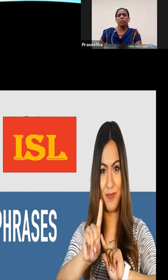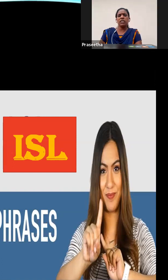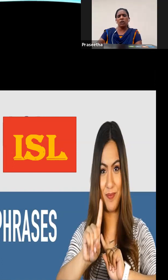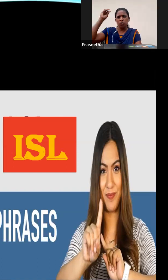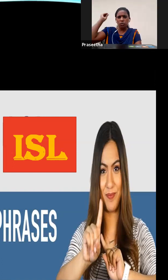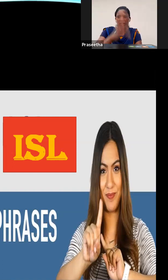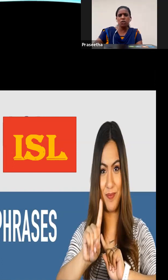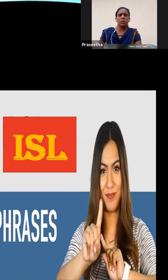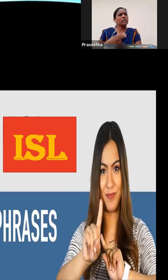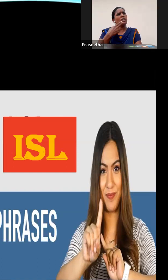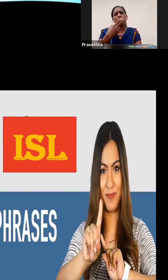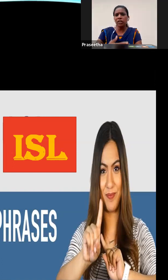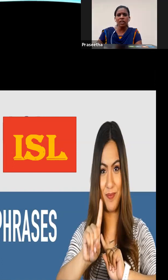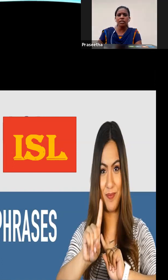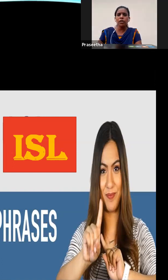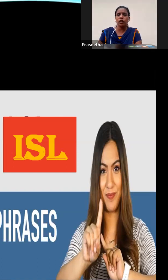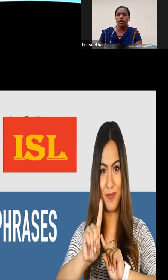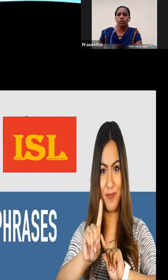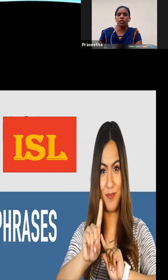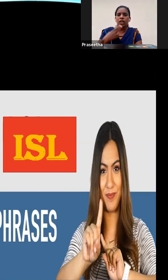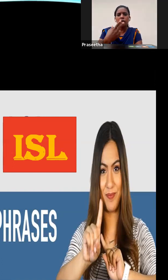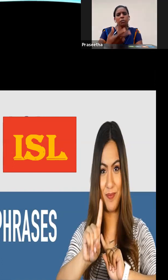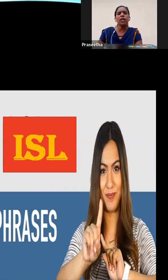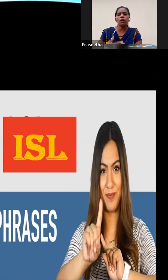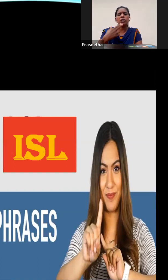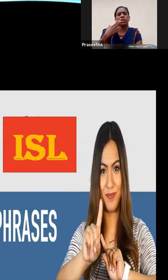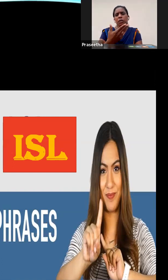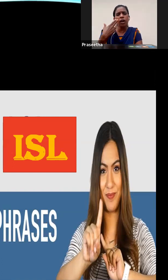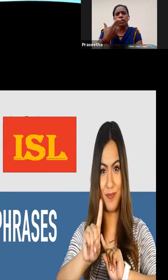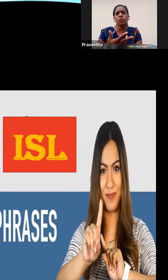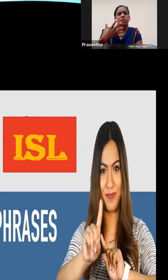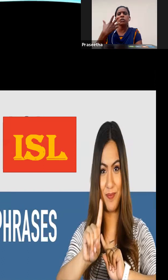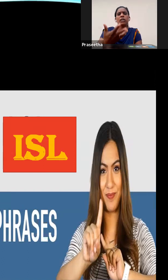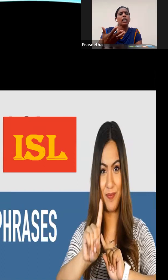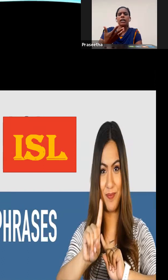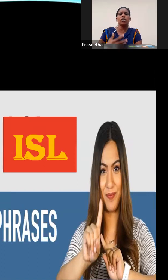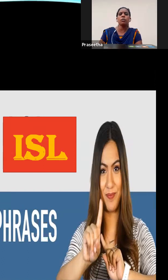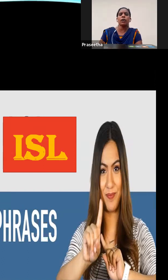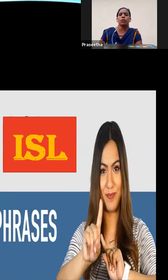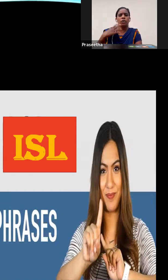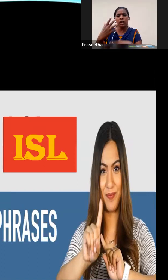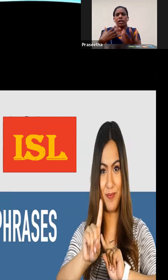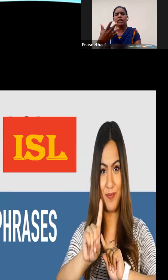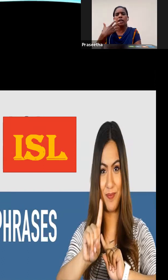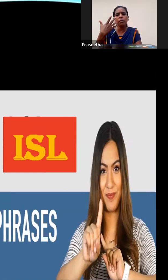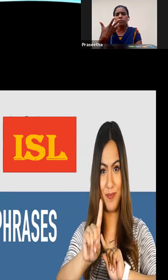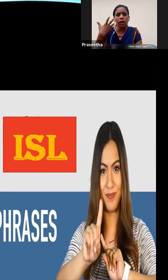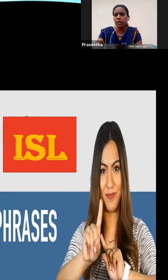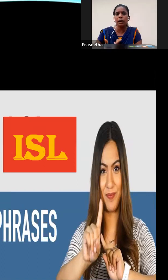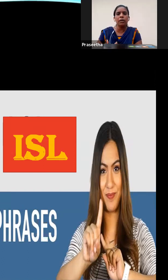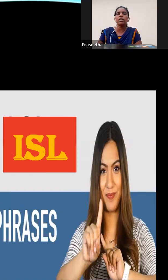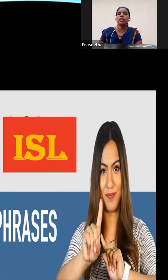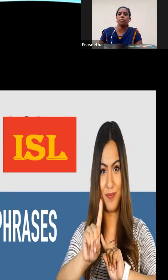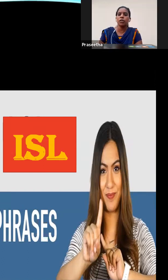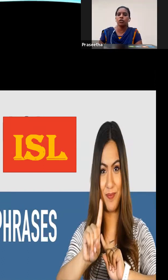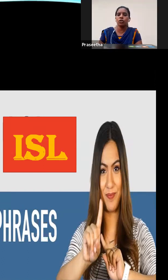ഒന്നും പഠിപ്പിച്ചിട്ടില്ല, ഒരു വസ്തു പഠിപ്പിച്ചില്ല, ഞങ്ങളെ മിണ്ടാൻ സമ്മതിച്ചോ എന്നാ ചോദിച്ചു. ഞങ്ങൾക്ക് മിണ്ടാനാവോ, ഞങ്ങളെ വായി തുറന്ന് മിണ്ടാനല്ലേ നിങ്ങൾ പറഞ്ഞു, ഞങ്ങളുടെ സൈൻ ഞങ്ങളെ